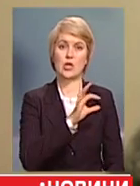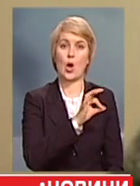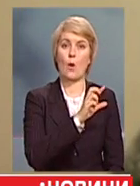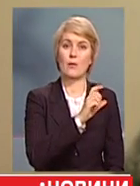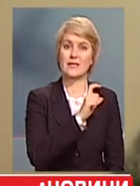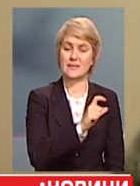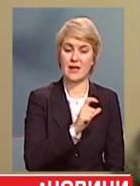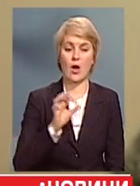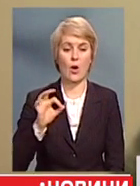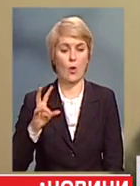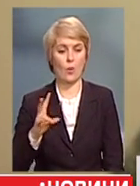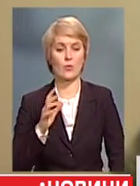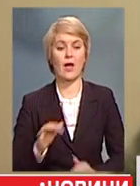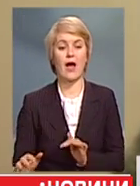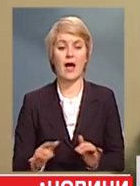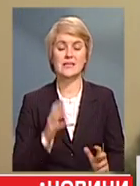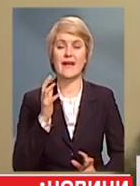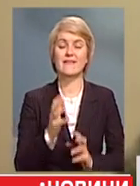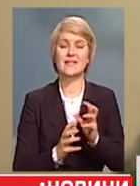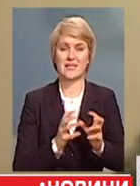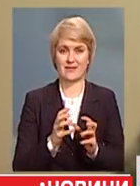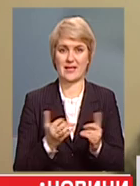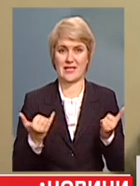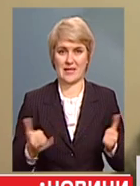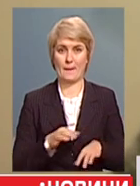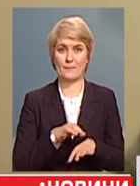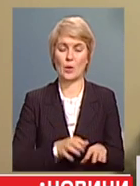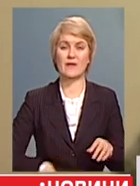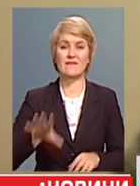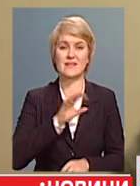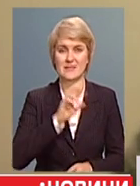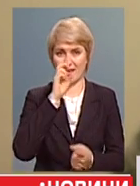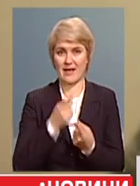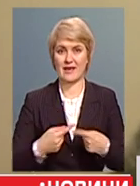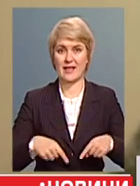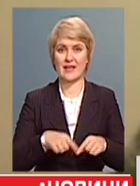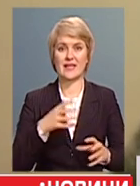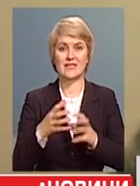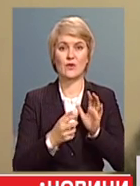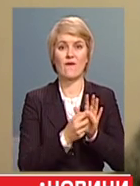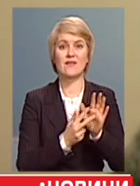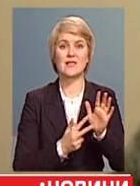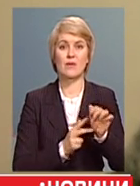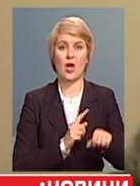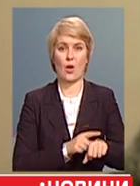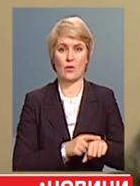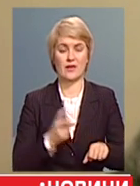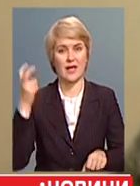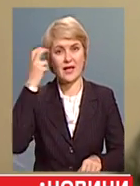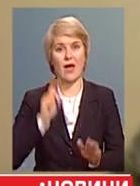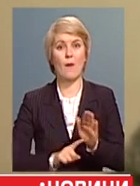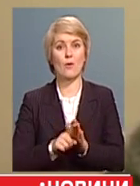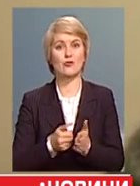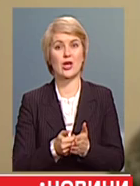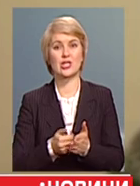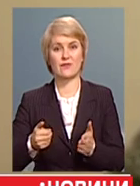Ця акція всесвітня, тобто вона в цей день проходить у всіх країнах світу о 18 годині, тобто єдине місце там Київ починає швидше, тому